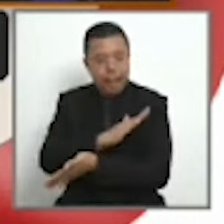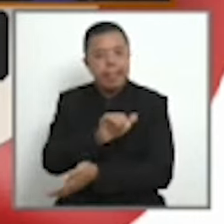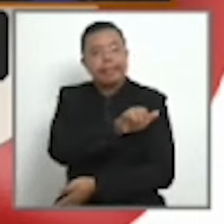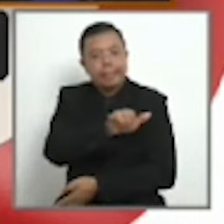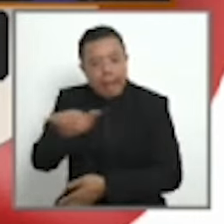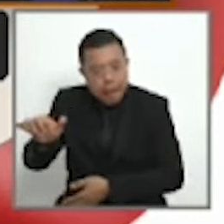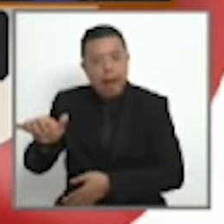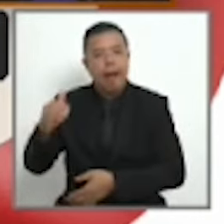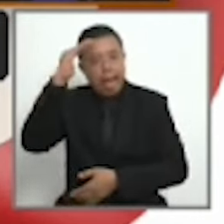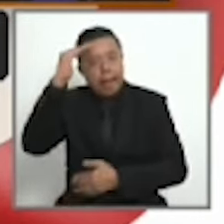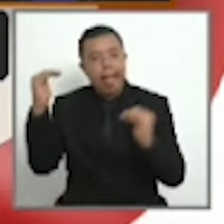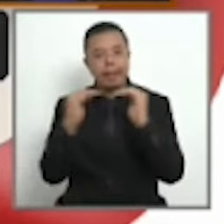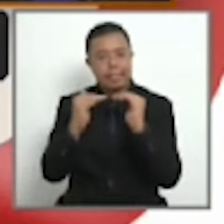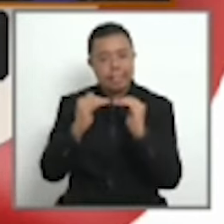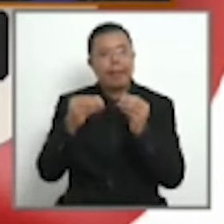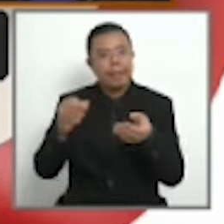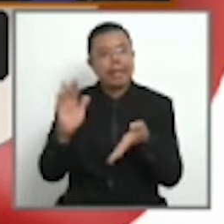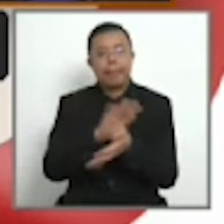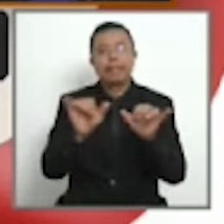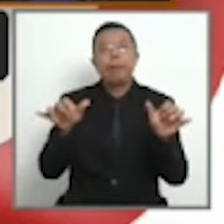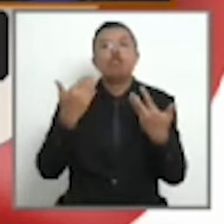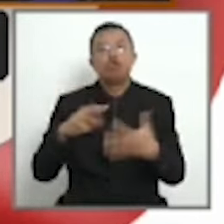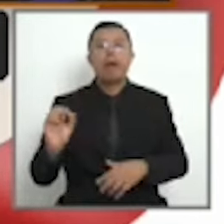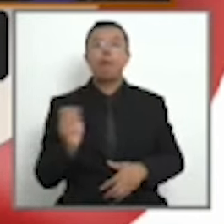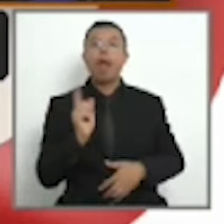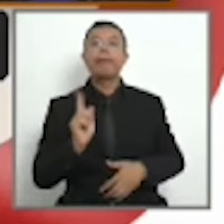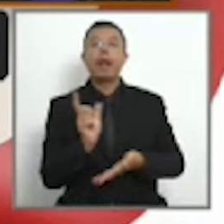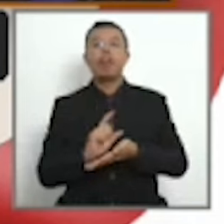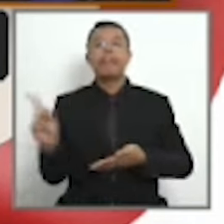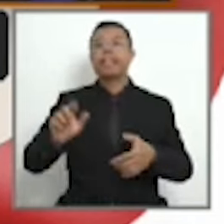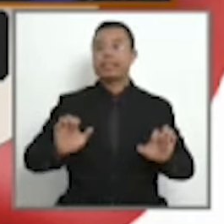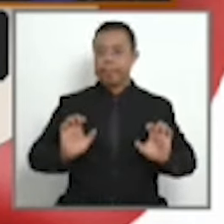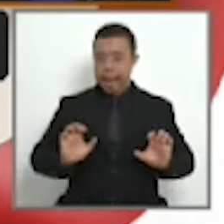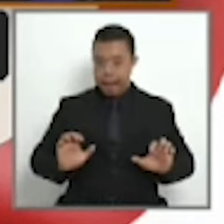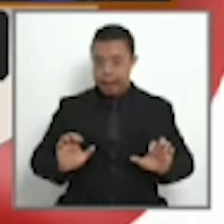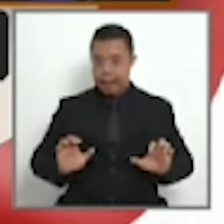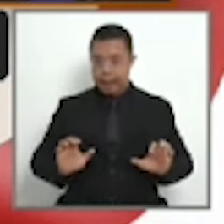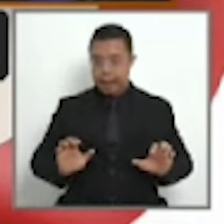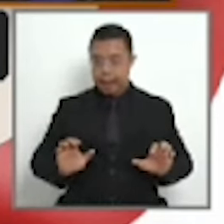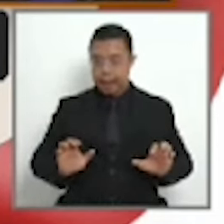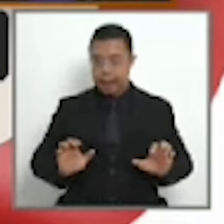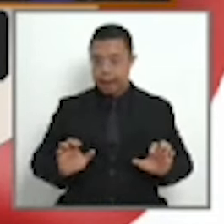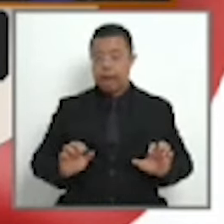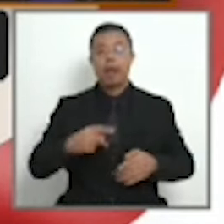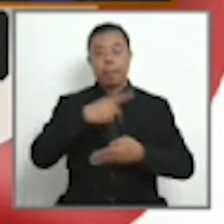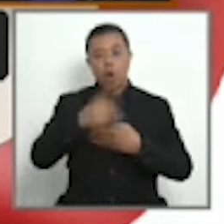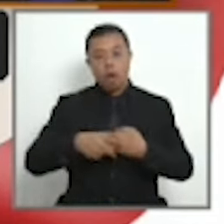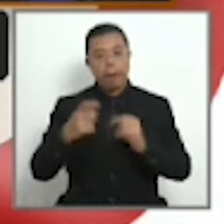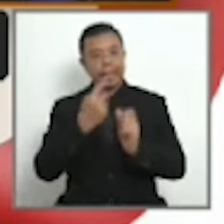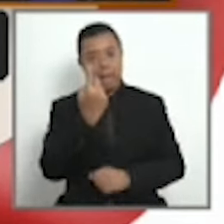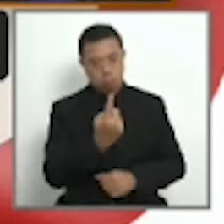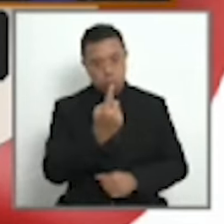yang sama dengan kaum laki-laki dan ini sudah saya Rintis di universitas tahanan eh di program-program